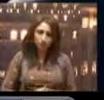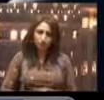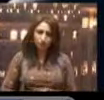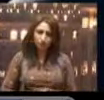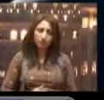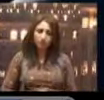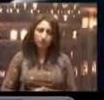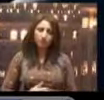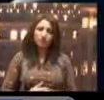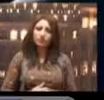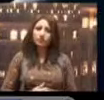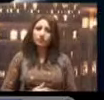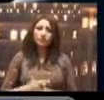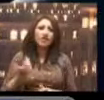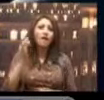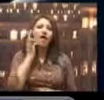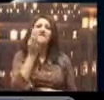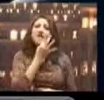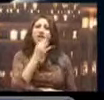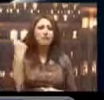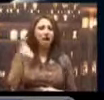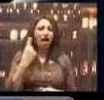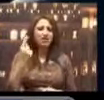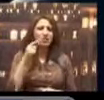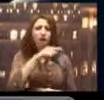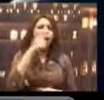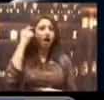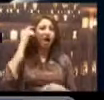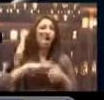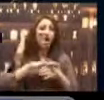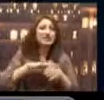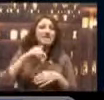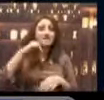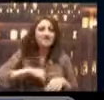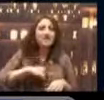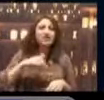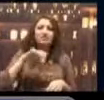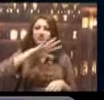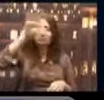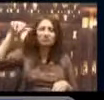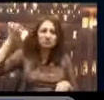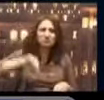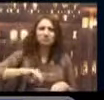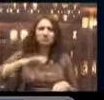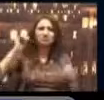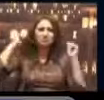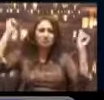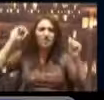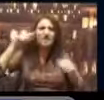كان عندي. ولا كان مجرد فيلم؟ لا ما كانش مجرد فيلم. بس كان عندي